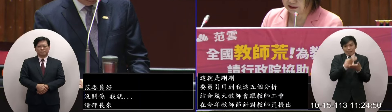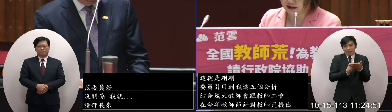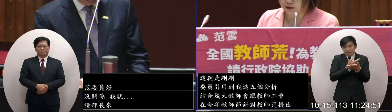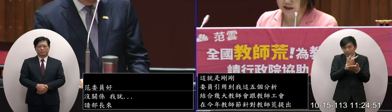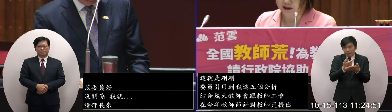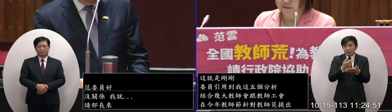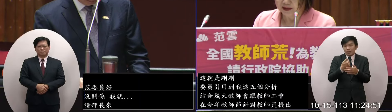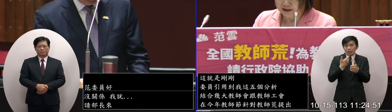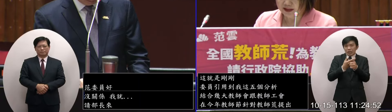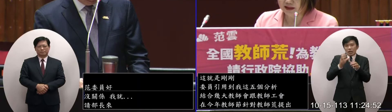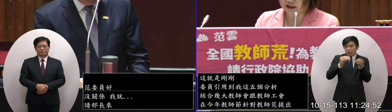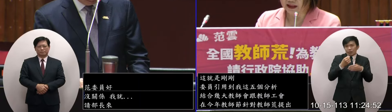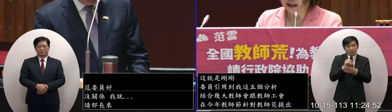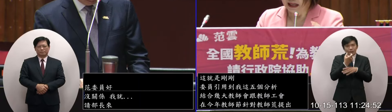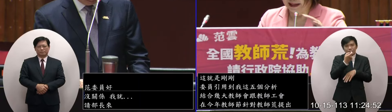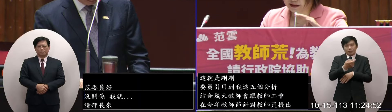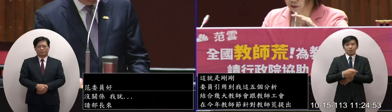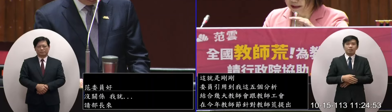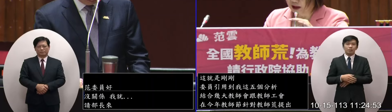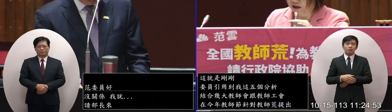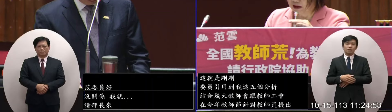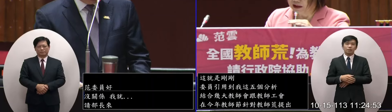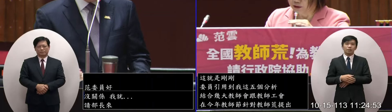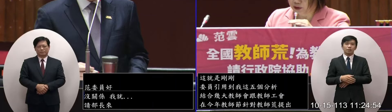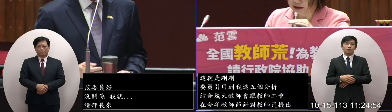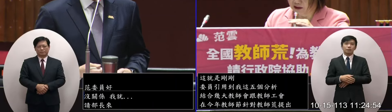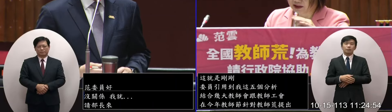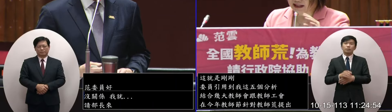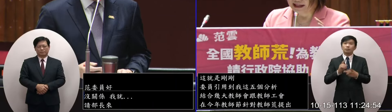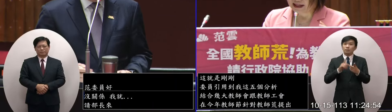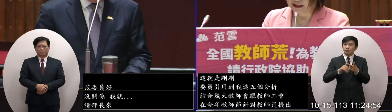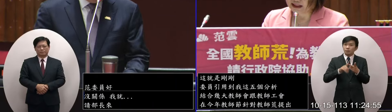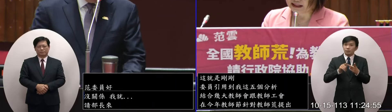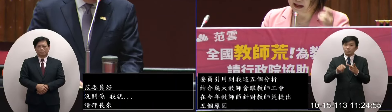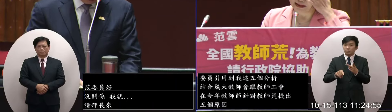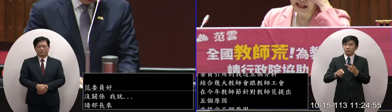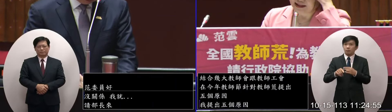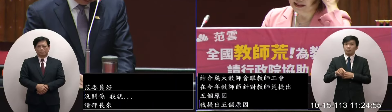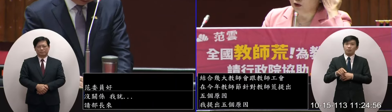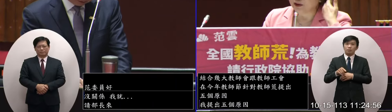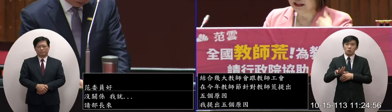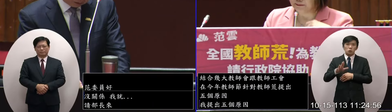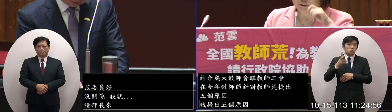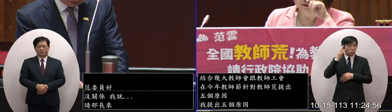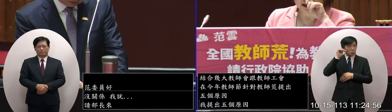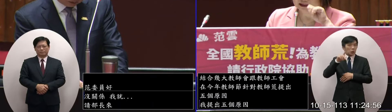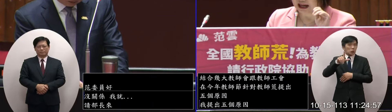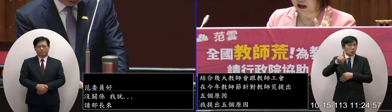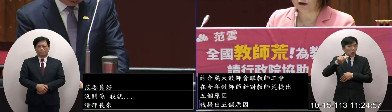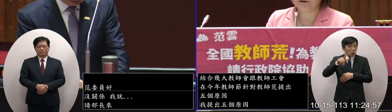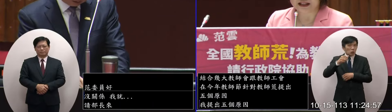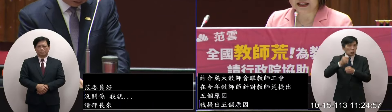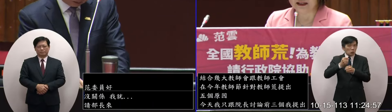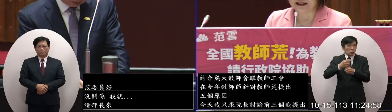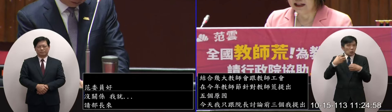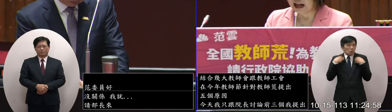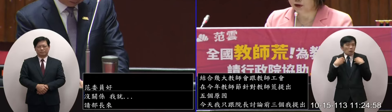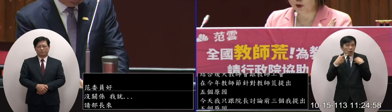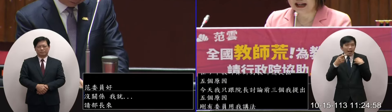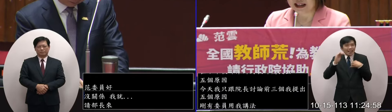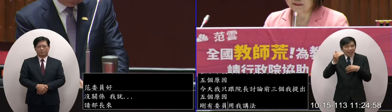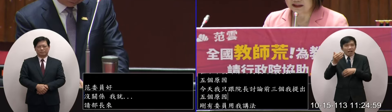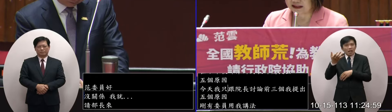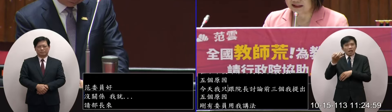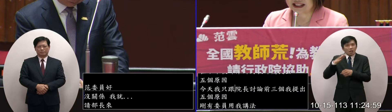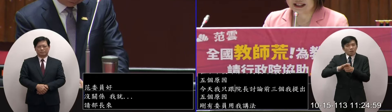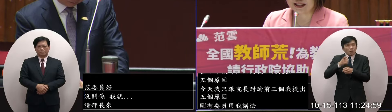给的备课资源少。第二个还是回到哦，对老师来讲各项加级过低，不符合他耗费心力，他